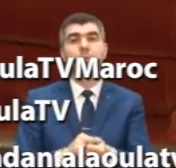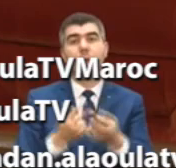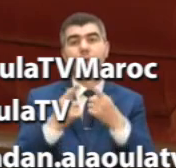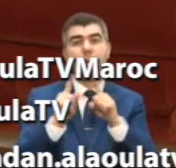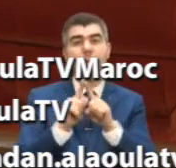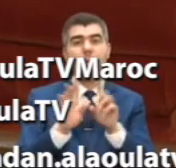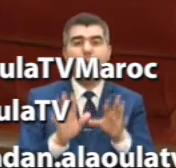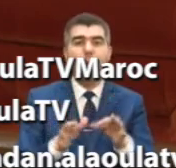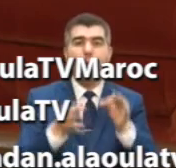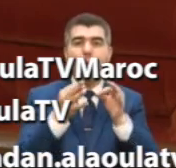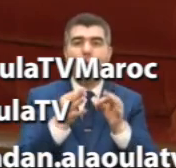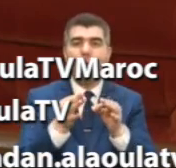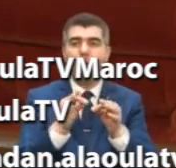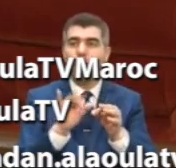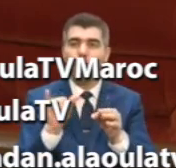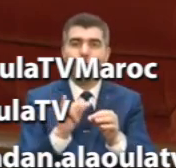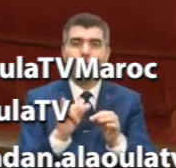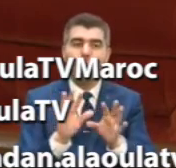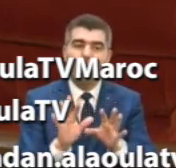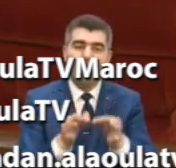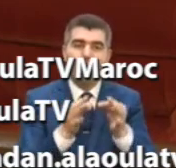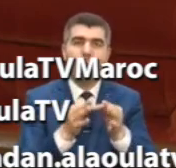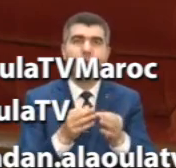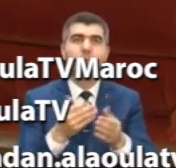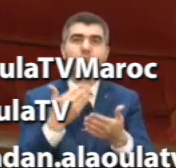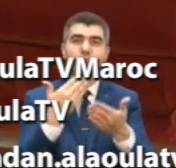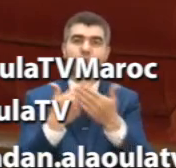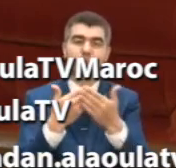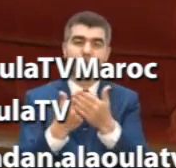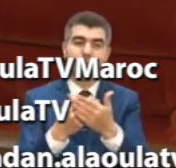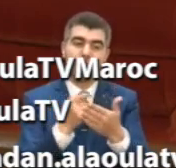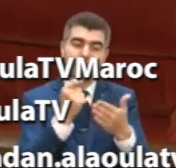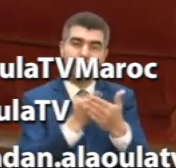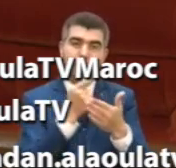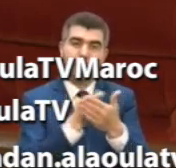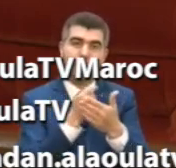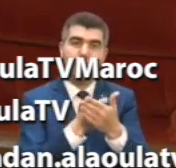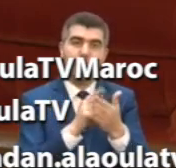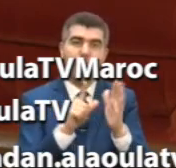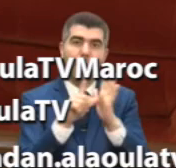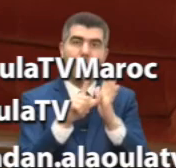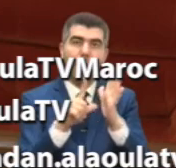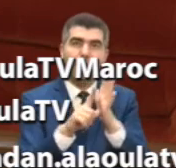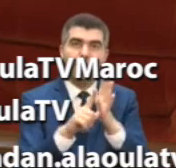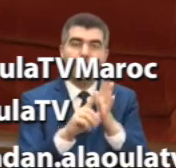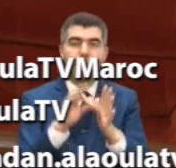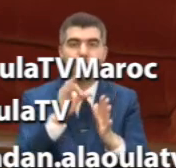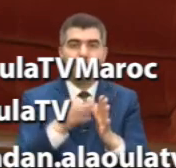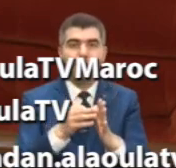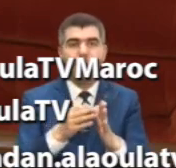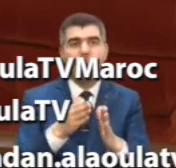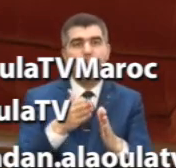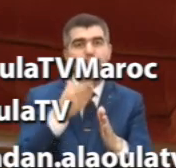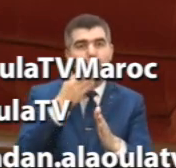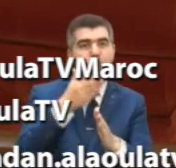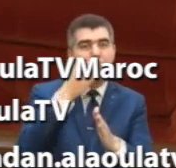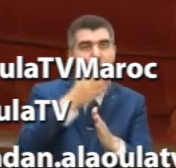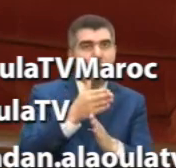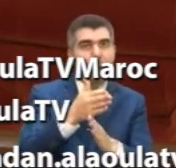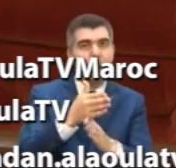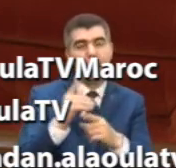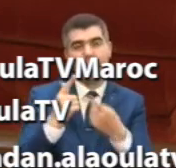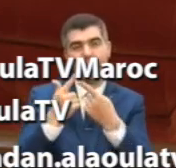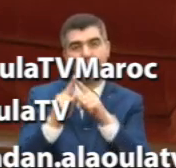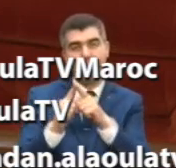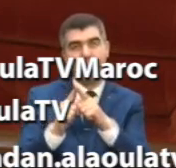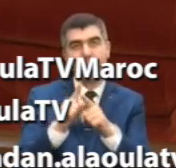الحصيلة الأولية وخرج بالتوصيات كتتعلق بتحيين واحد العدد ديال المشاريع ذات الطابع الأفقي اللي كتمشي في